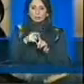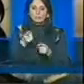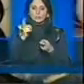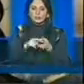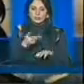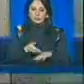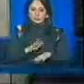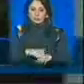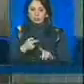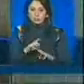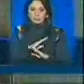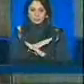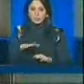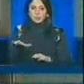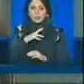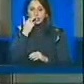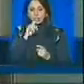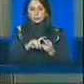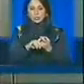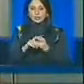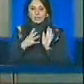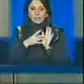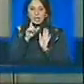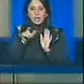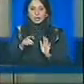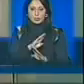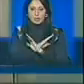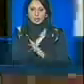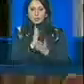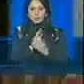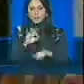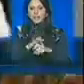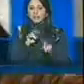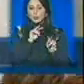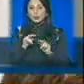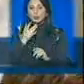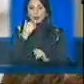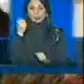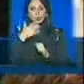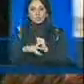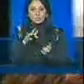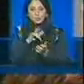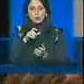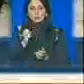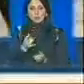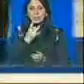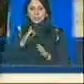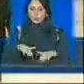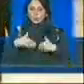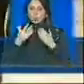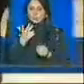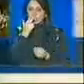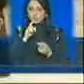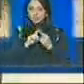ლეტალური შედეგი გამოიწვია. ქვეყნის მასშტაბით გრიპის ვირუსი 9 ადამიანია გარდაცვლილი. Დაავადებათა კონტროლის ეროვნული ცენტრი მოსახლეობას კიდევ ერთხელ